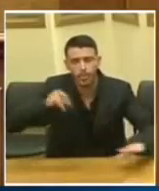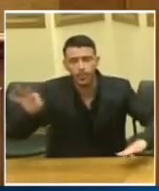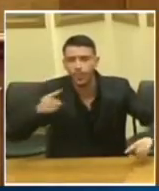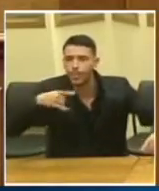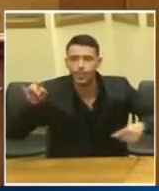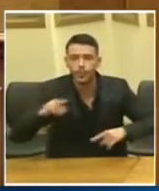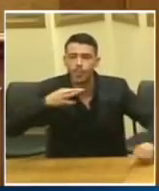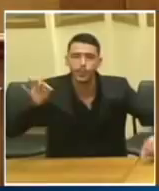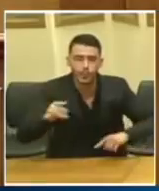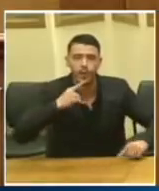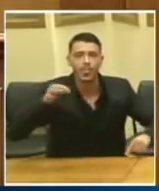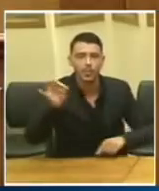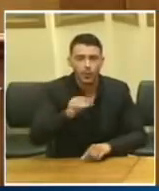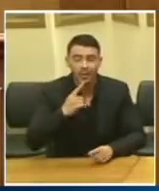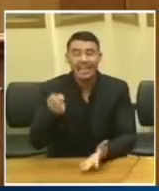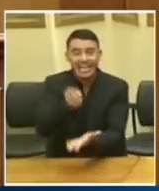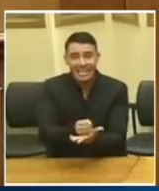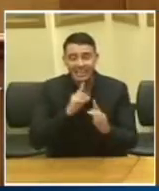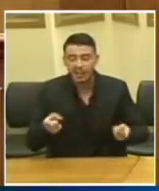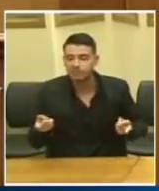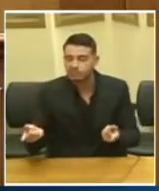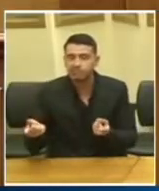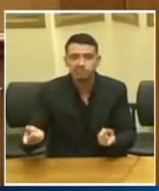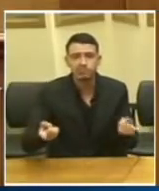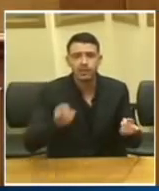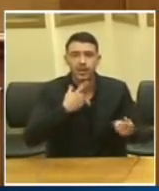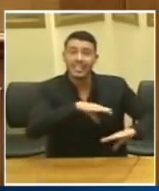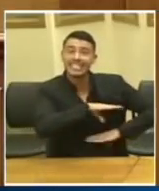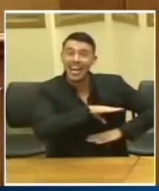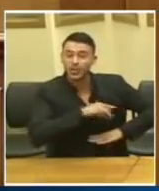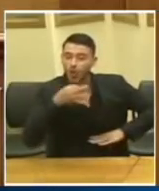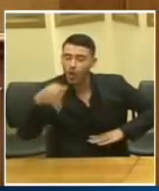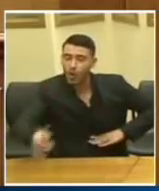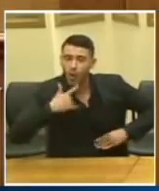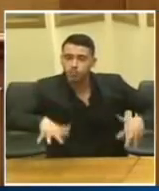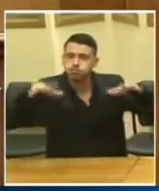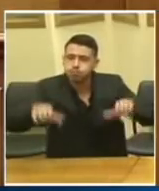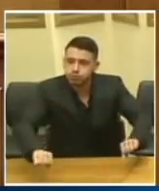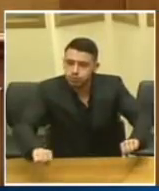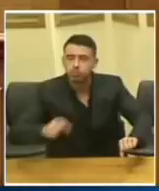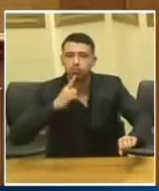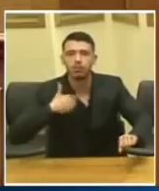να παρακινούν σε κατάλυση του πολιτεύματος, σε κατάλυση της δημοκρατίας.